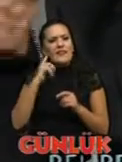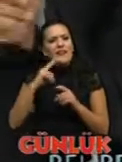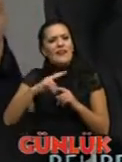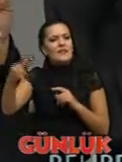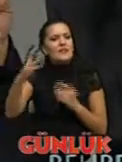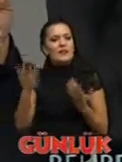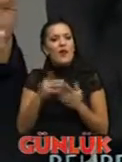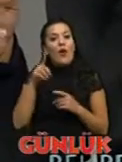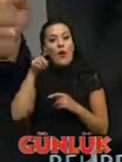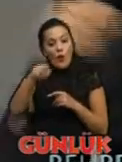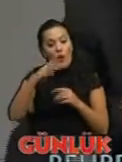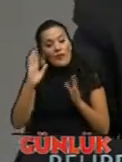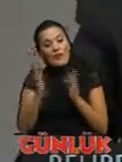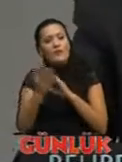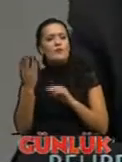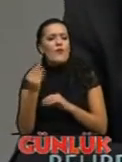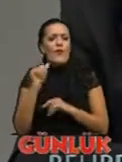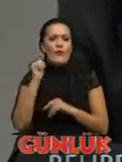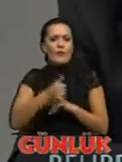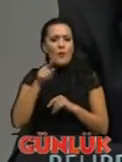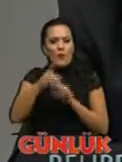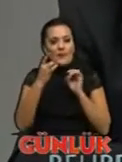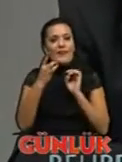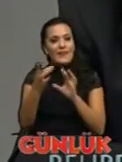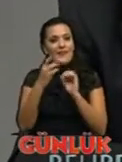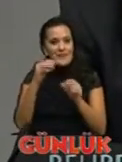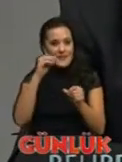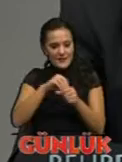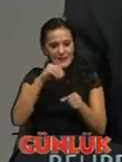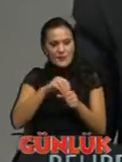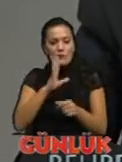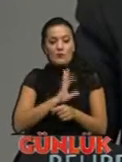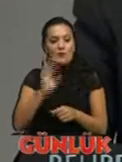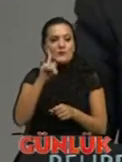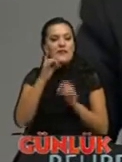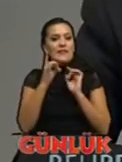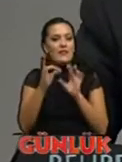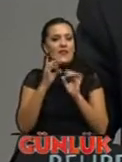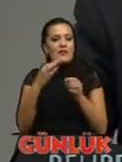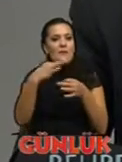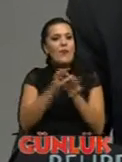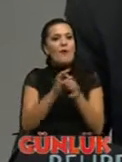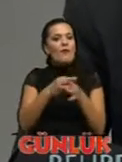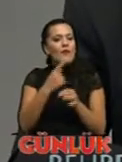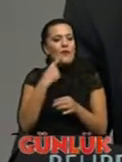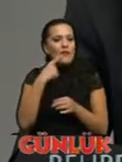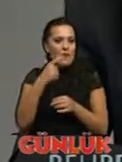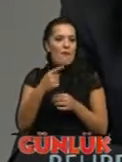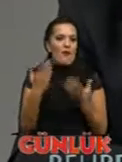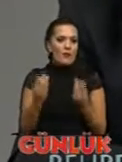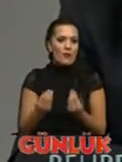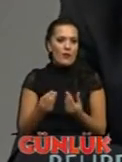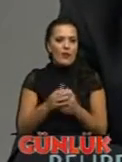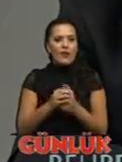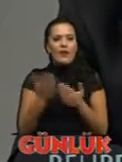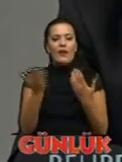Tek tarafta işte o taraf çok önemli. Oradaki ilişki de müthiş bir iletişim laboratuvarı oluyor tabii.